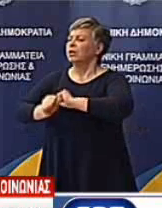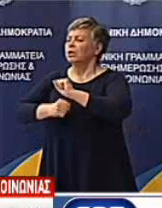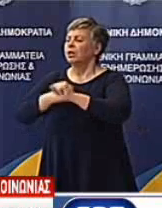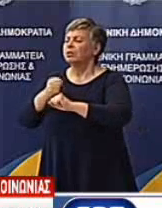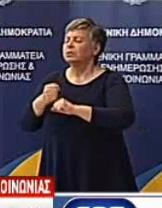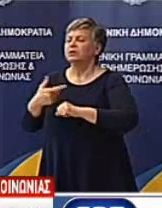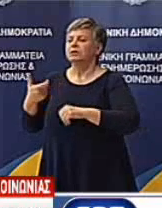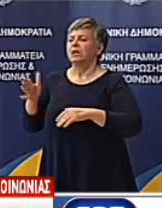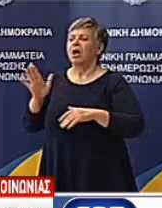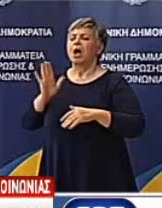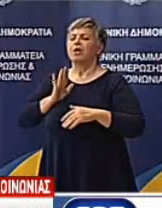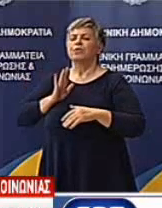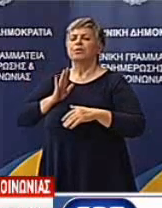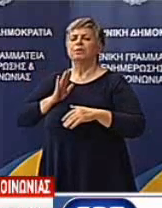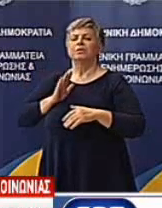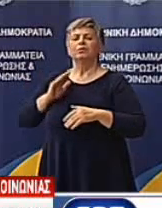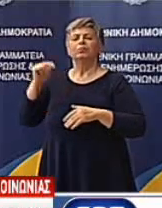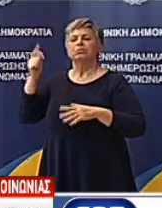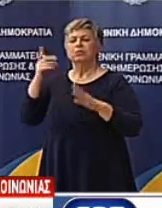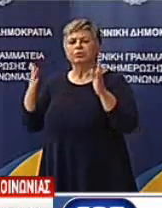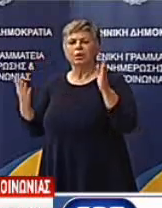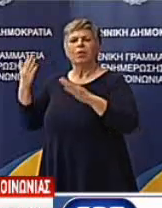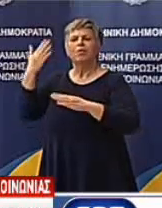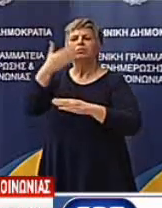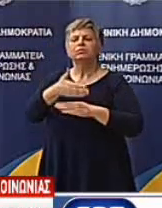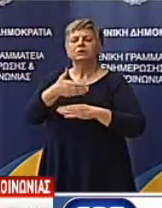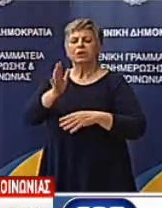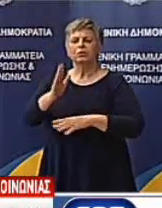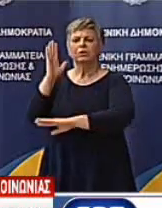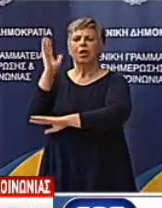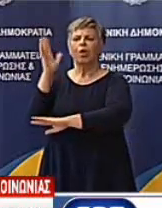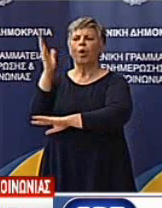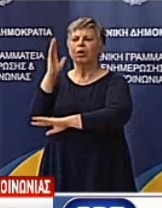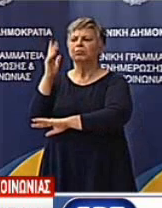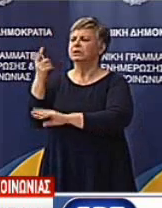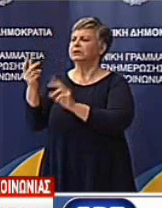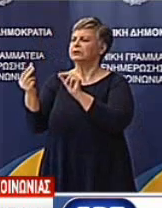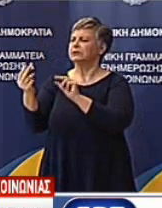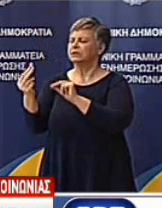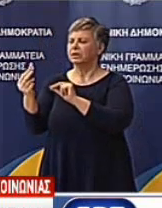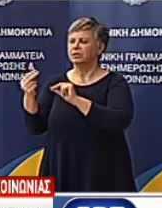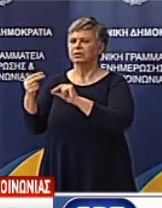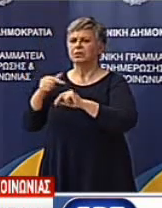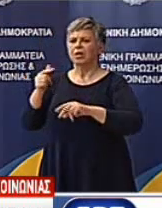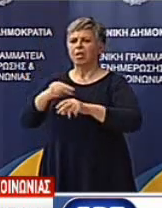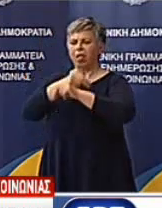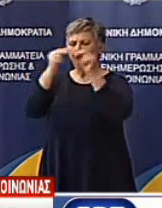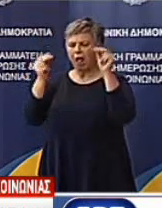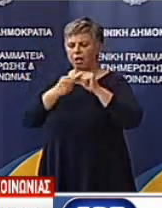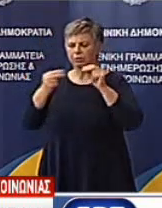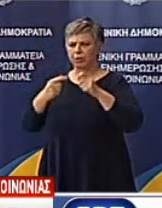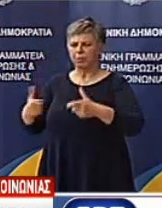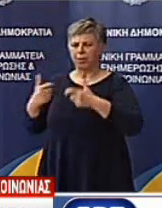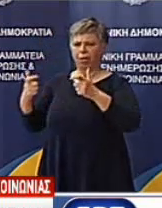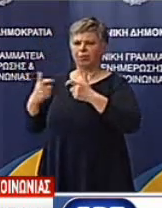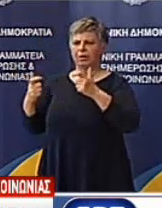προπυλακισμών ανθρώπων που μπαίνουν σε αίθουσες για να συζητήσουν, δεν είναι κάτι το οποίο τιμά την εικόνα ενός κινήματος. Και πιστεύω